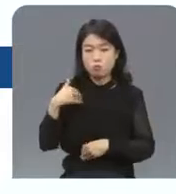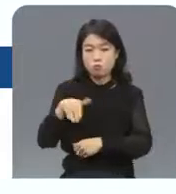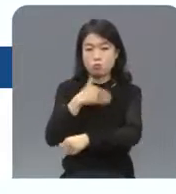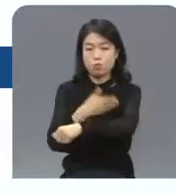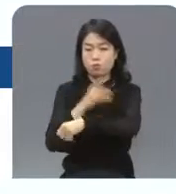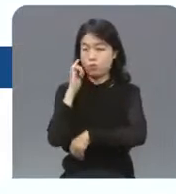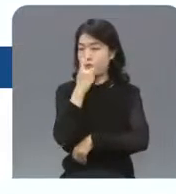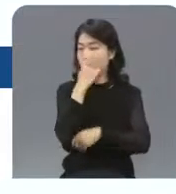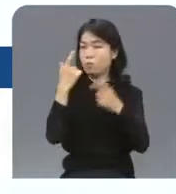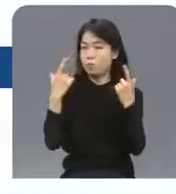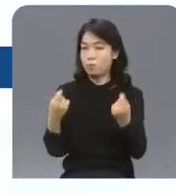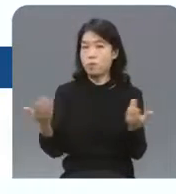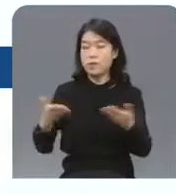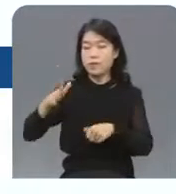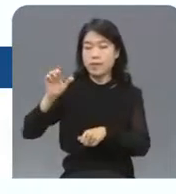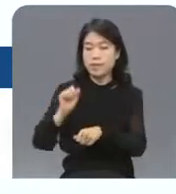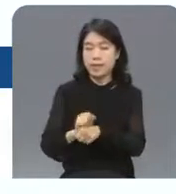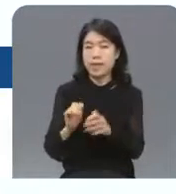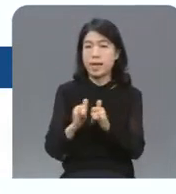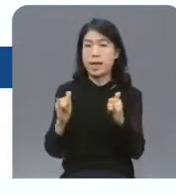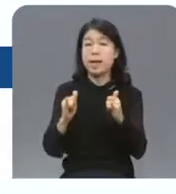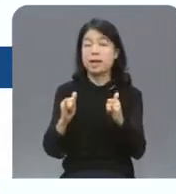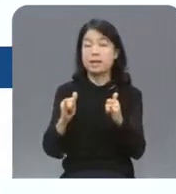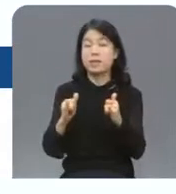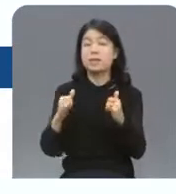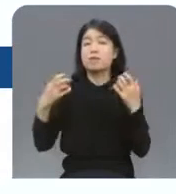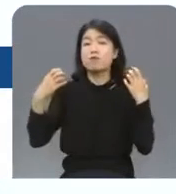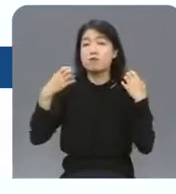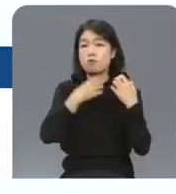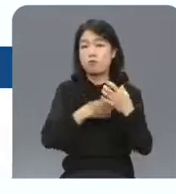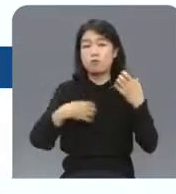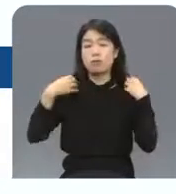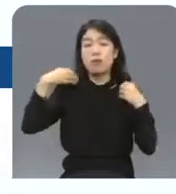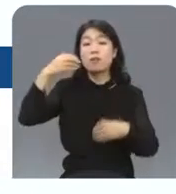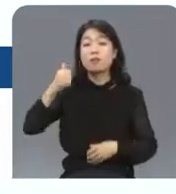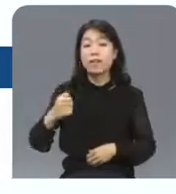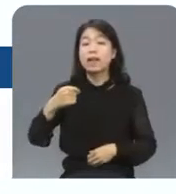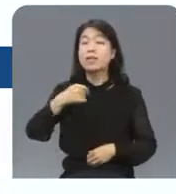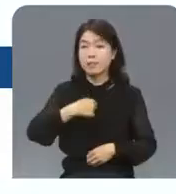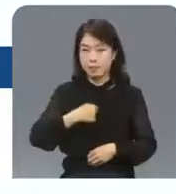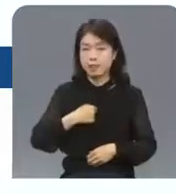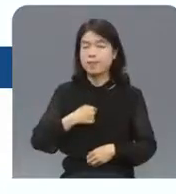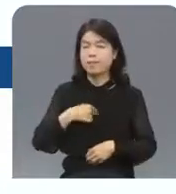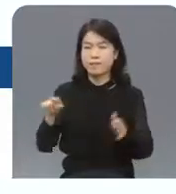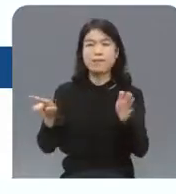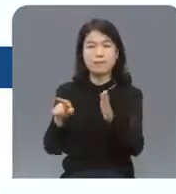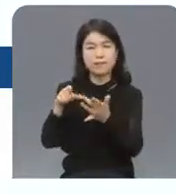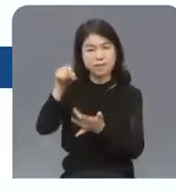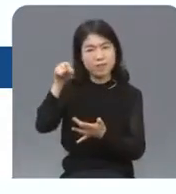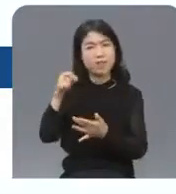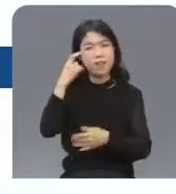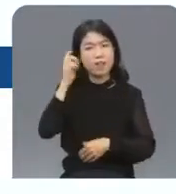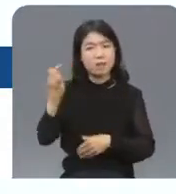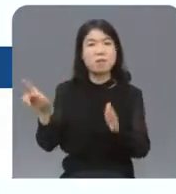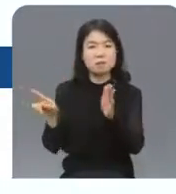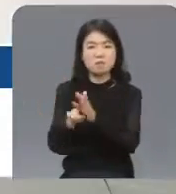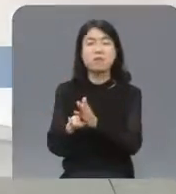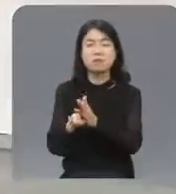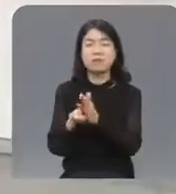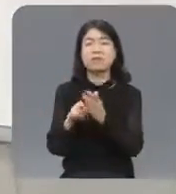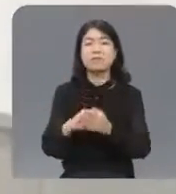또 능력이 검증된 일 잘하는 구청장 서대석을 선택하시라 이렇게 믿고